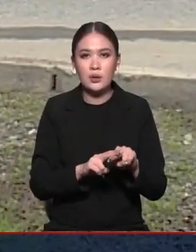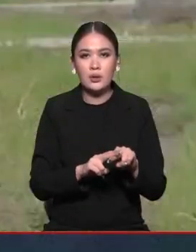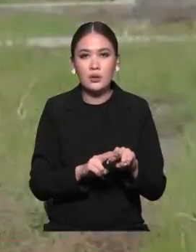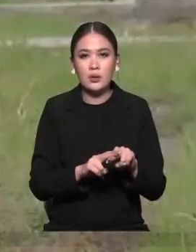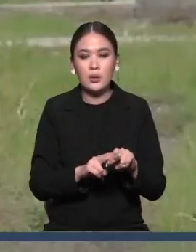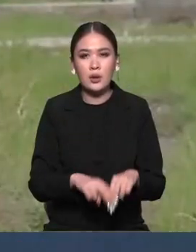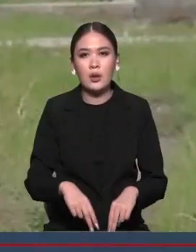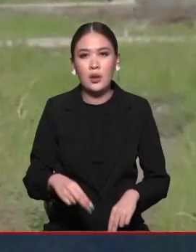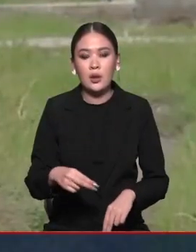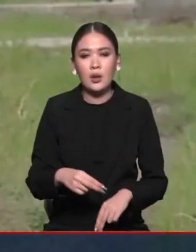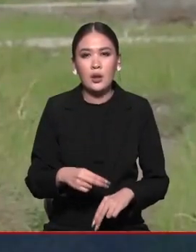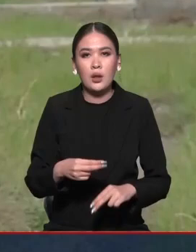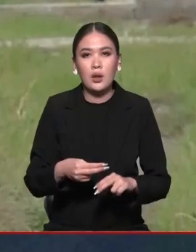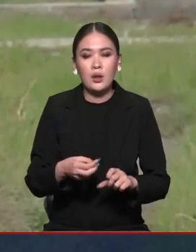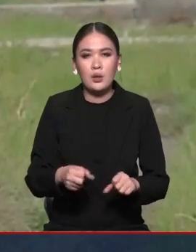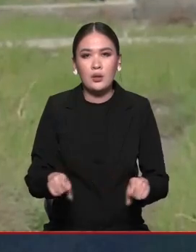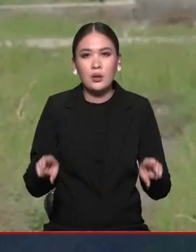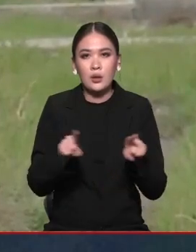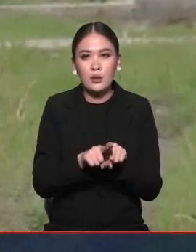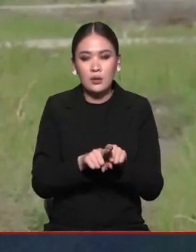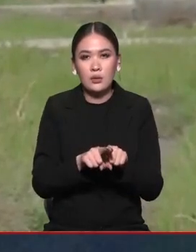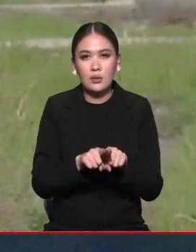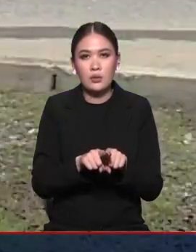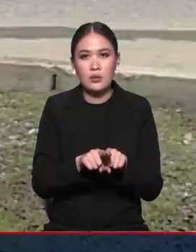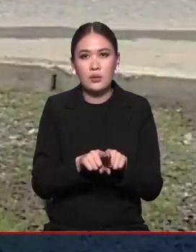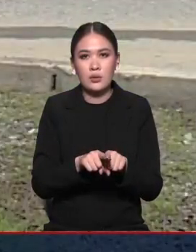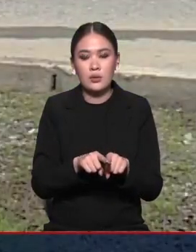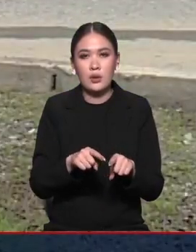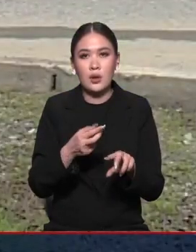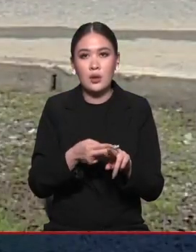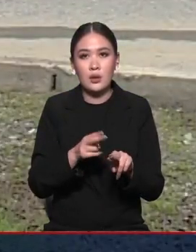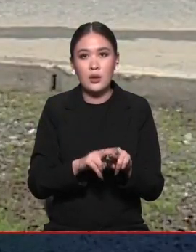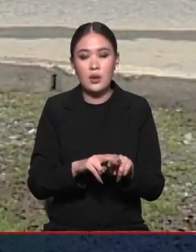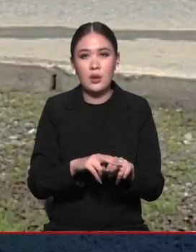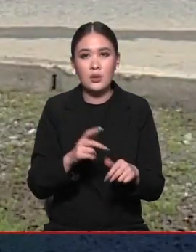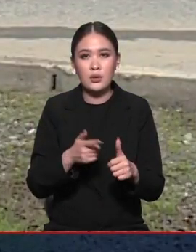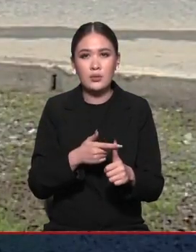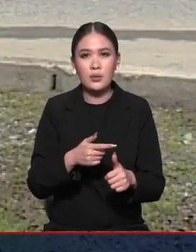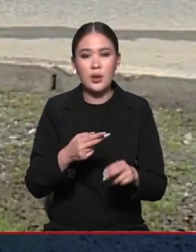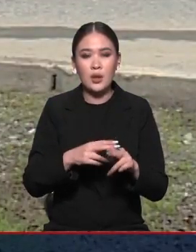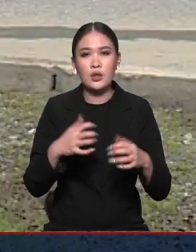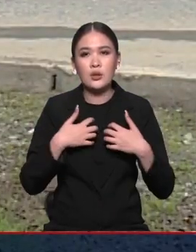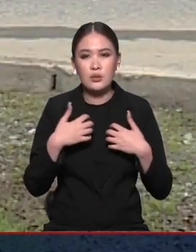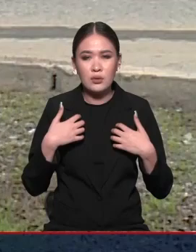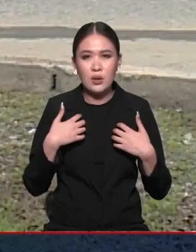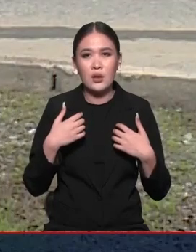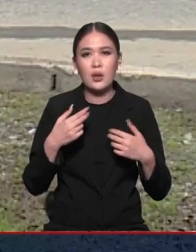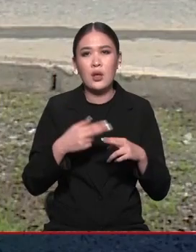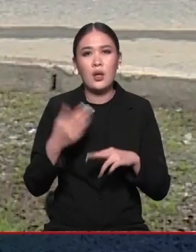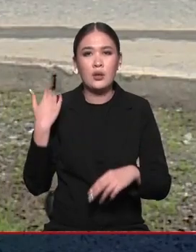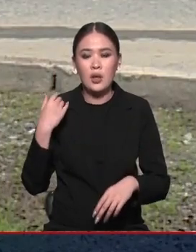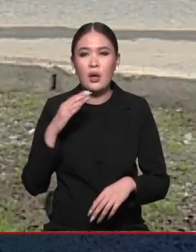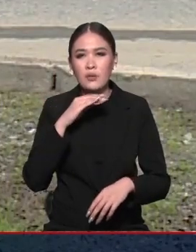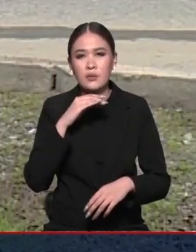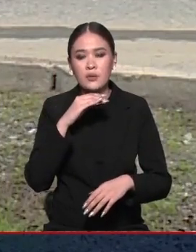деп өзіміз еркімізбен зейнеткерлер қатысып жатырмыз. Атаңнан мал қалғанша тал қалсын деп бұрынғы